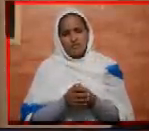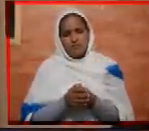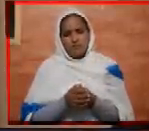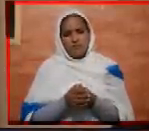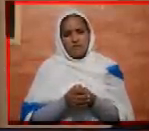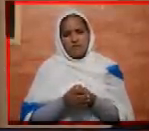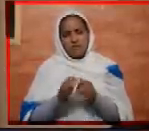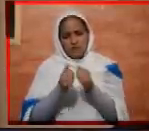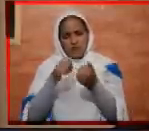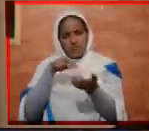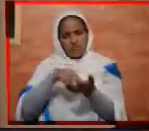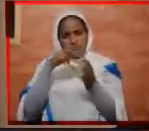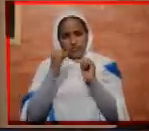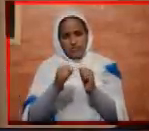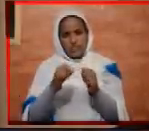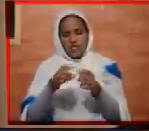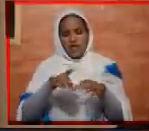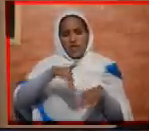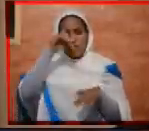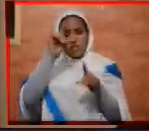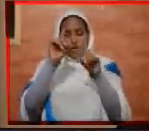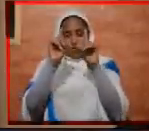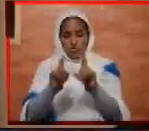ጉባኤ ቤቶች በከተማ ያሉትን